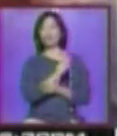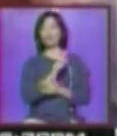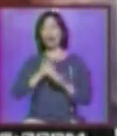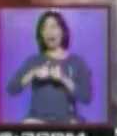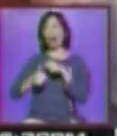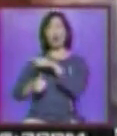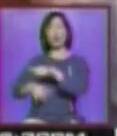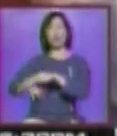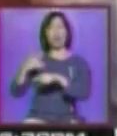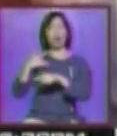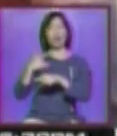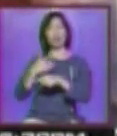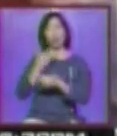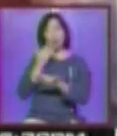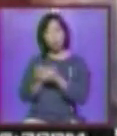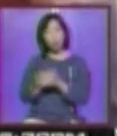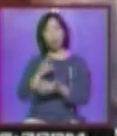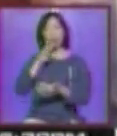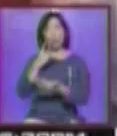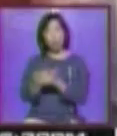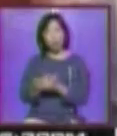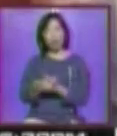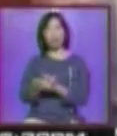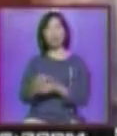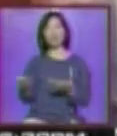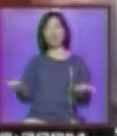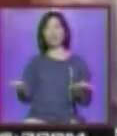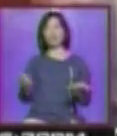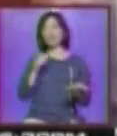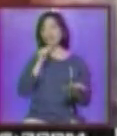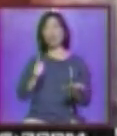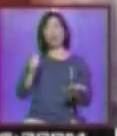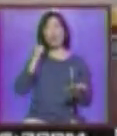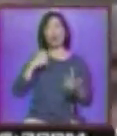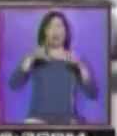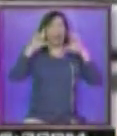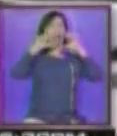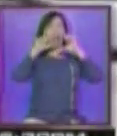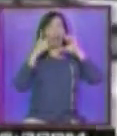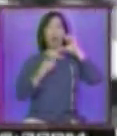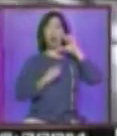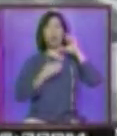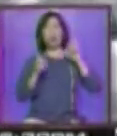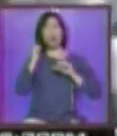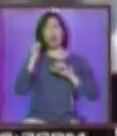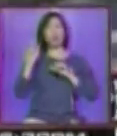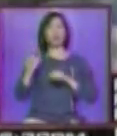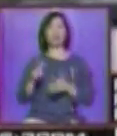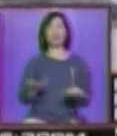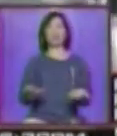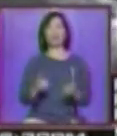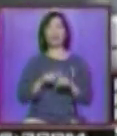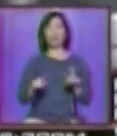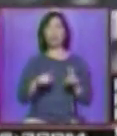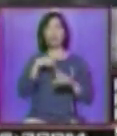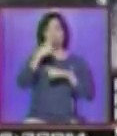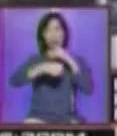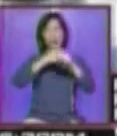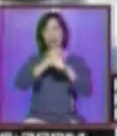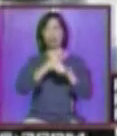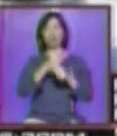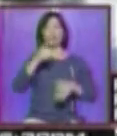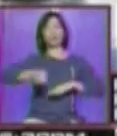now? She's doing well. It's very difficult for her. She did not want to be in the spotlight. Posible raw abutin ng isang taon ng